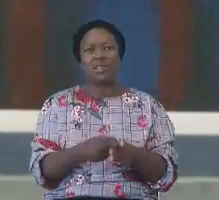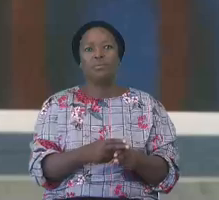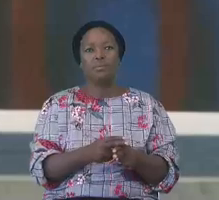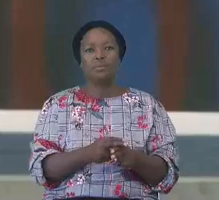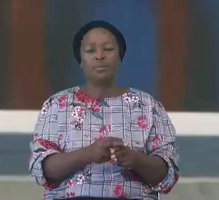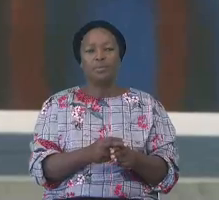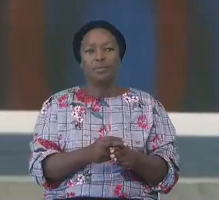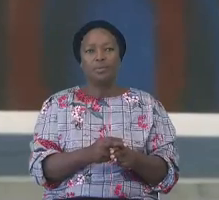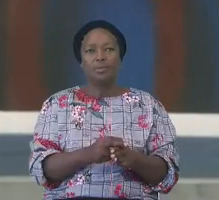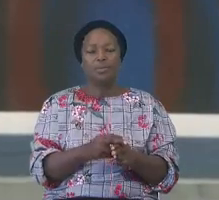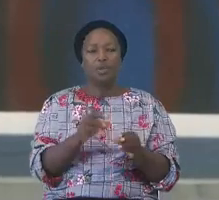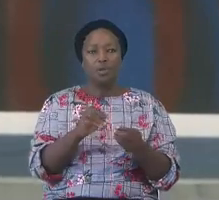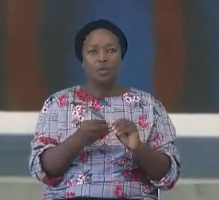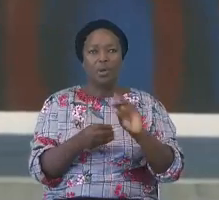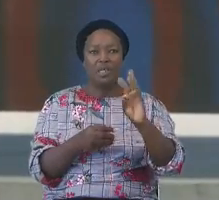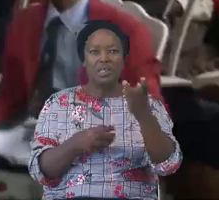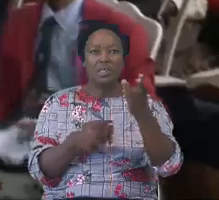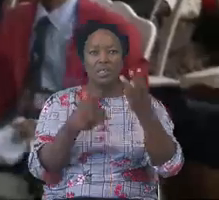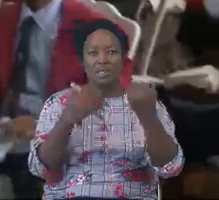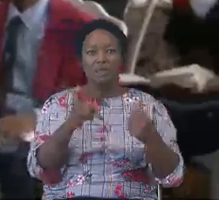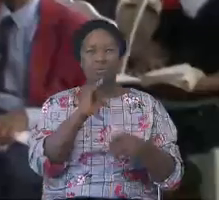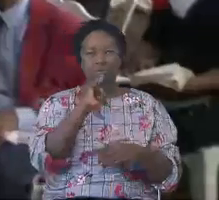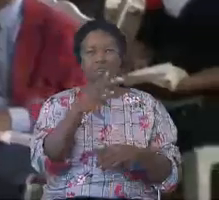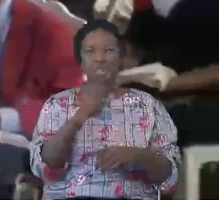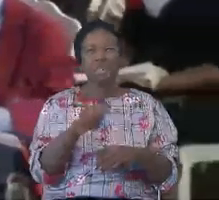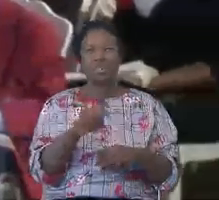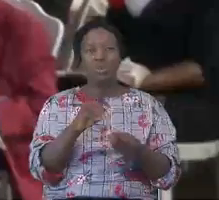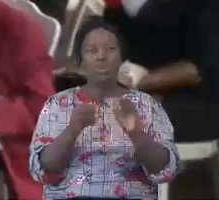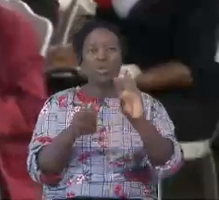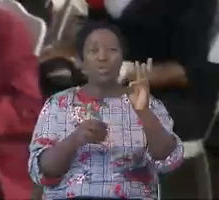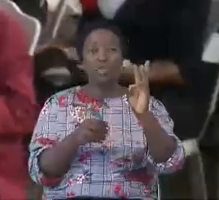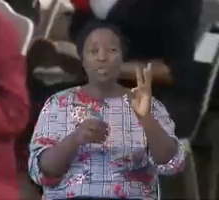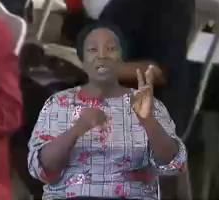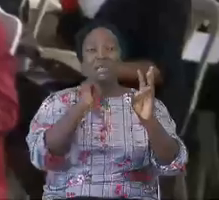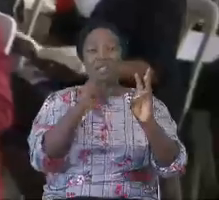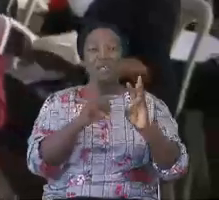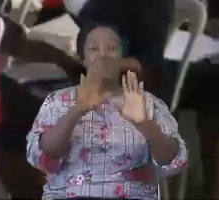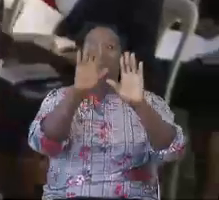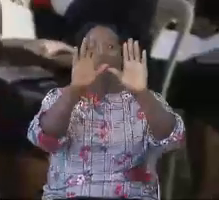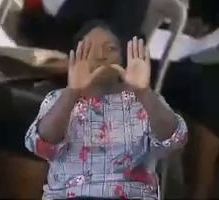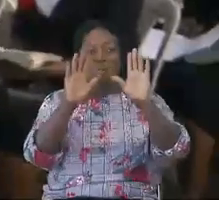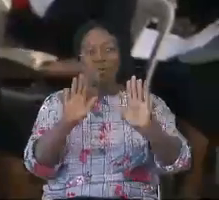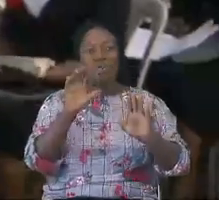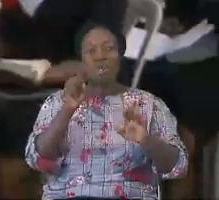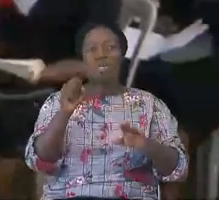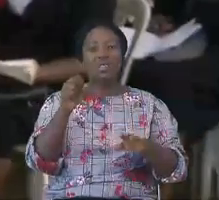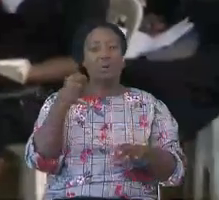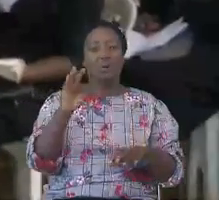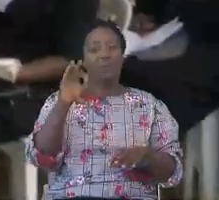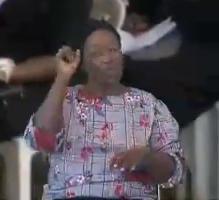là-bas, au ciel pour toujours, au nom de Jésus. Sixième déclaration, la